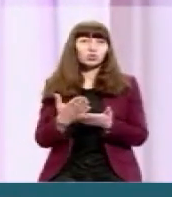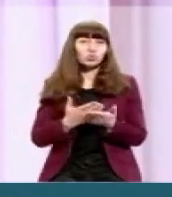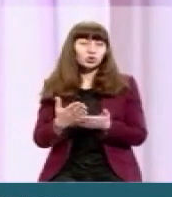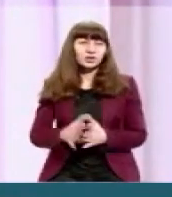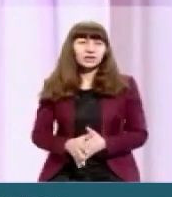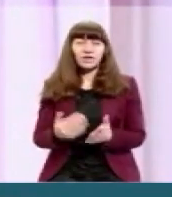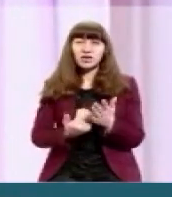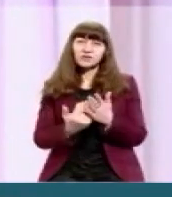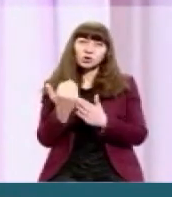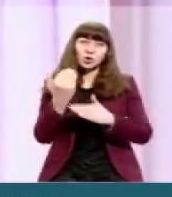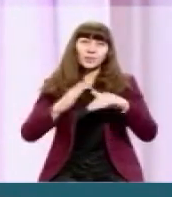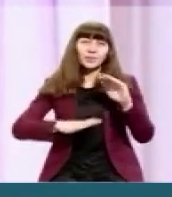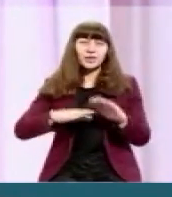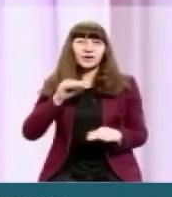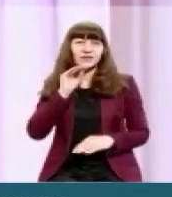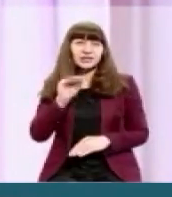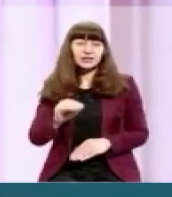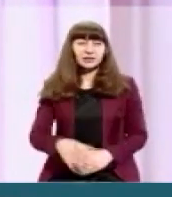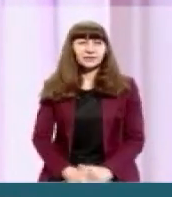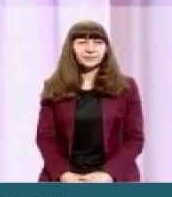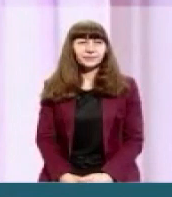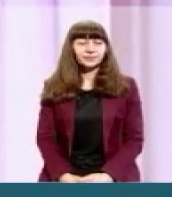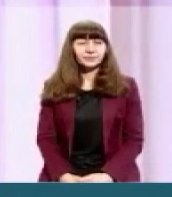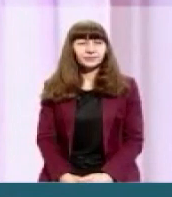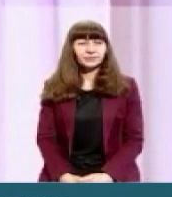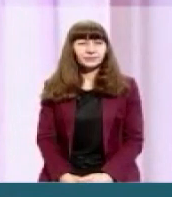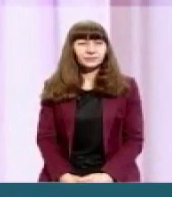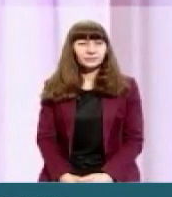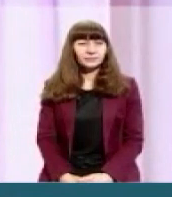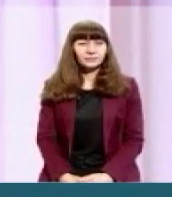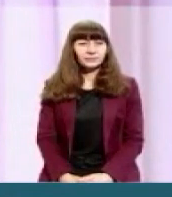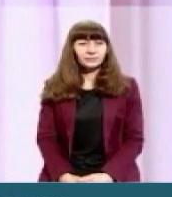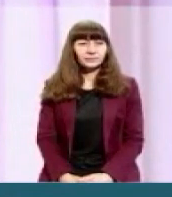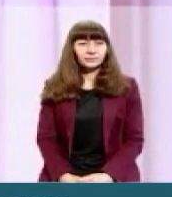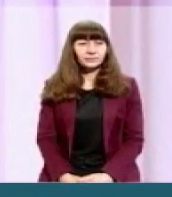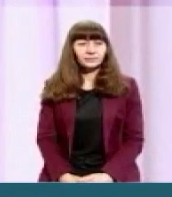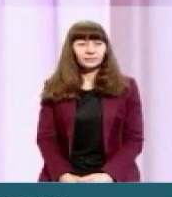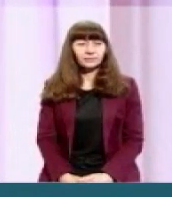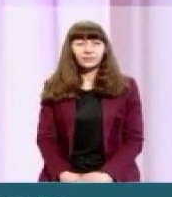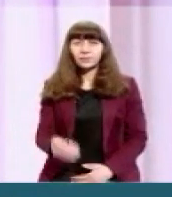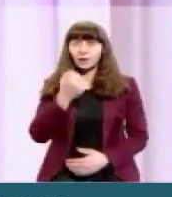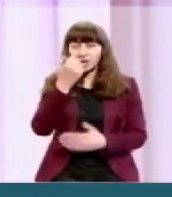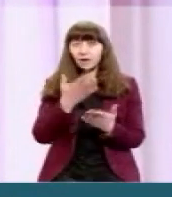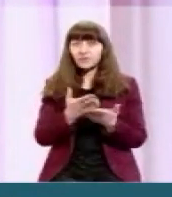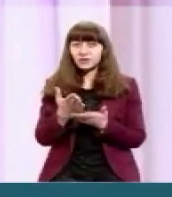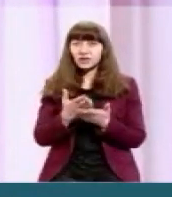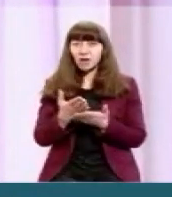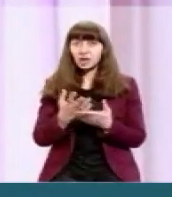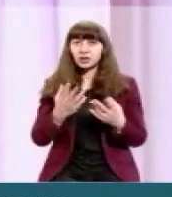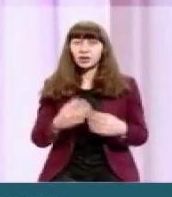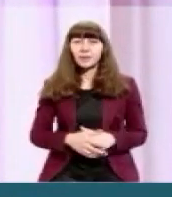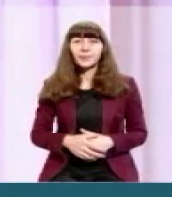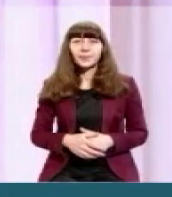высокий профессионализм и верность выбранному делу. Высказываю отдельную благодарность ветеранам войск,